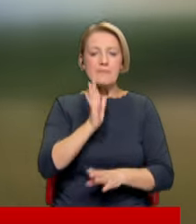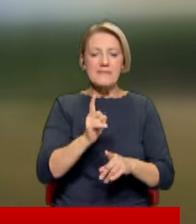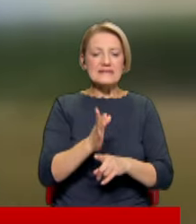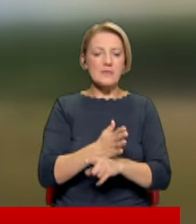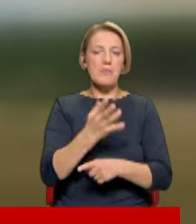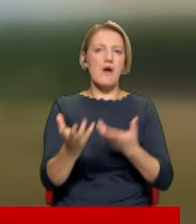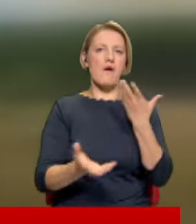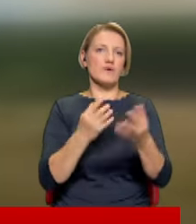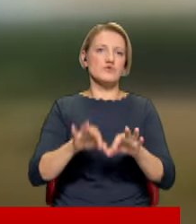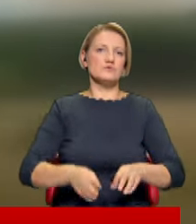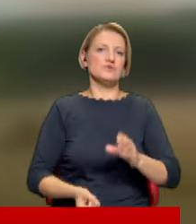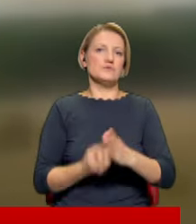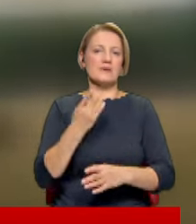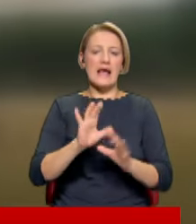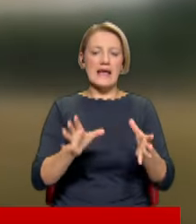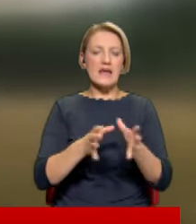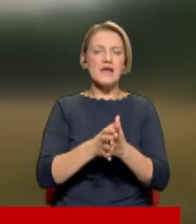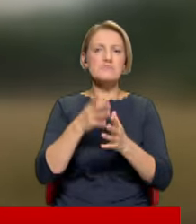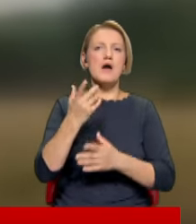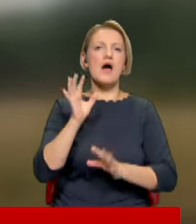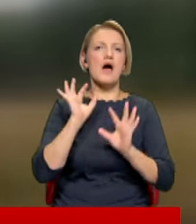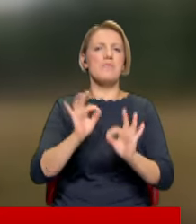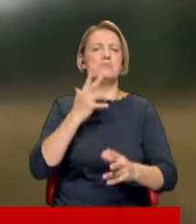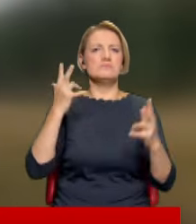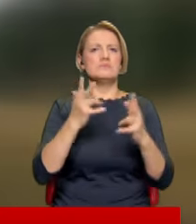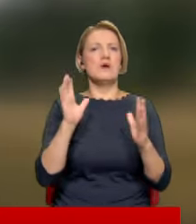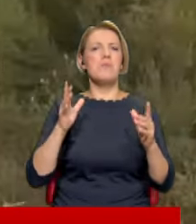Görüntüler Yalova'nın Armutlu ilçesinden. Dün öğle saatlerinde ormanlık alanda bilinmeyen bir nedenle yangın çıktı. Ekipler alarma geçti.